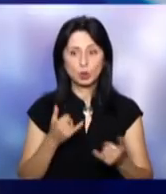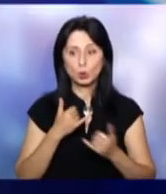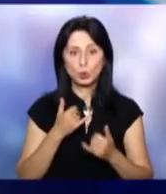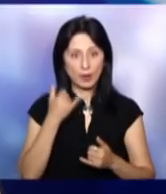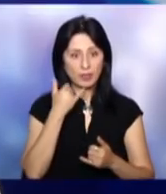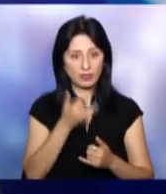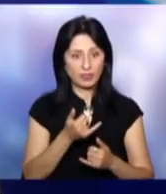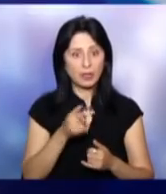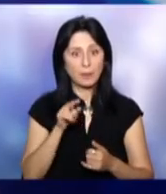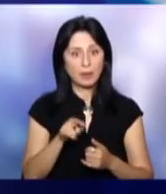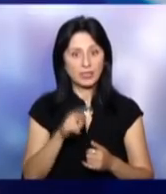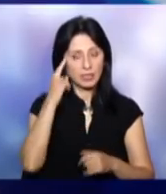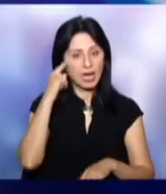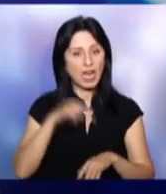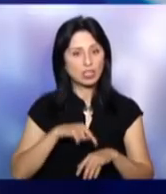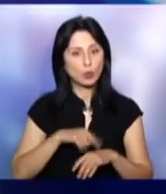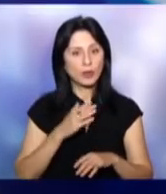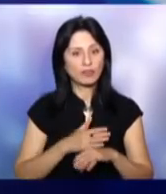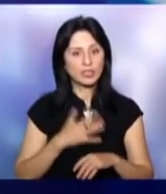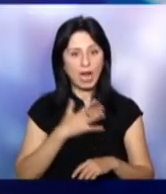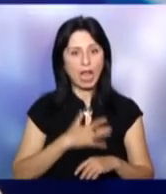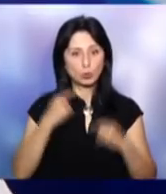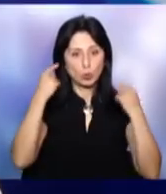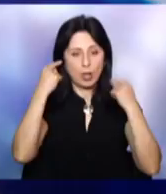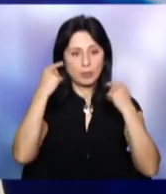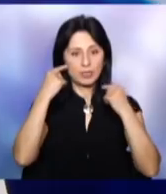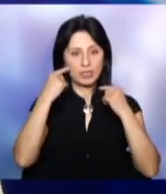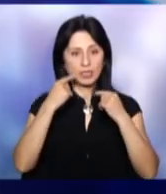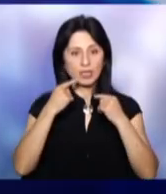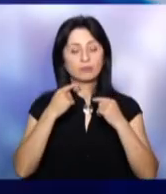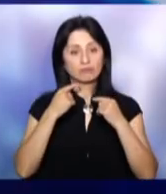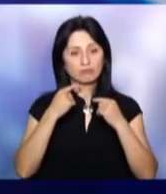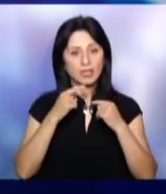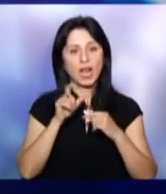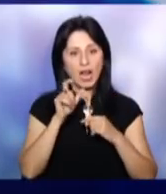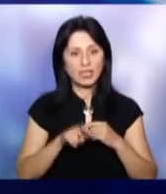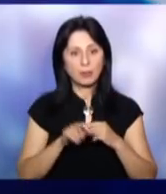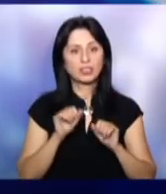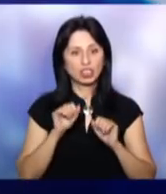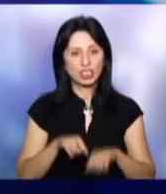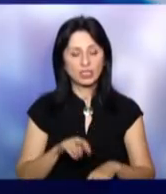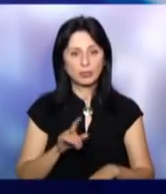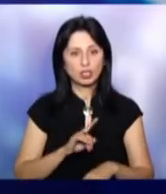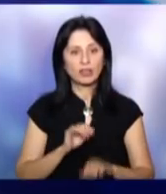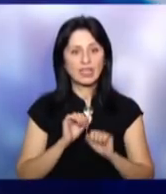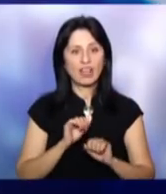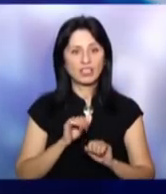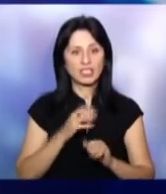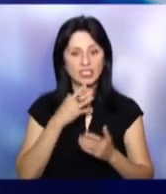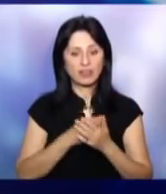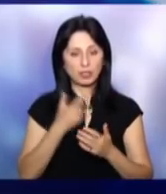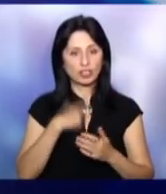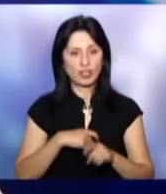ჩვენ დაგვირეკა, მას ეს გაცნობიერებული აქვს და აწუხებს. ეს უკვე კარგია, ასეთ დროს ადამიანი შეძლებს, რომ დაიცვას თავის